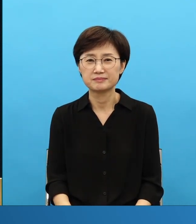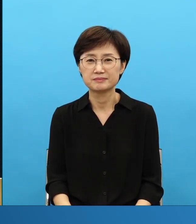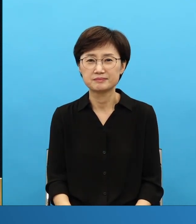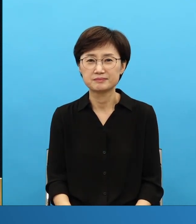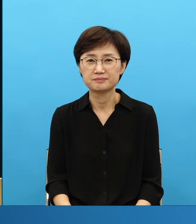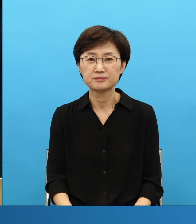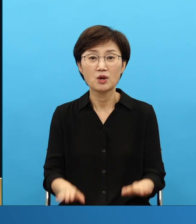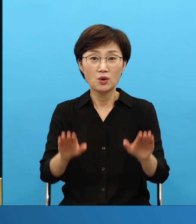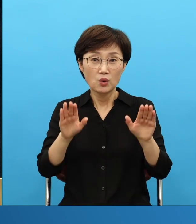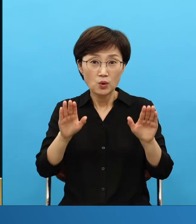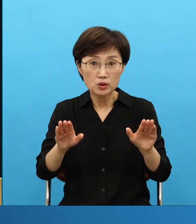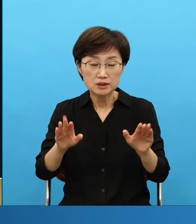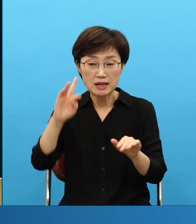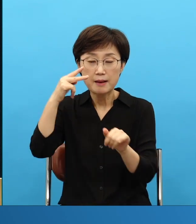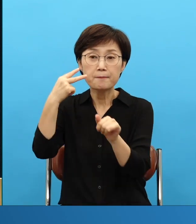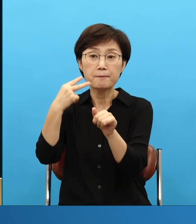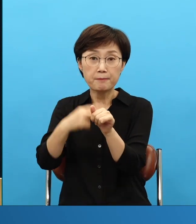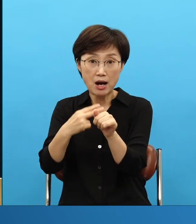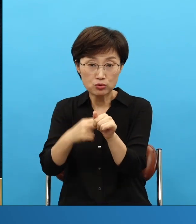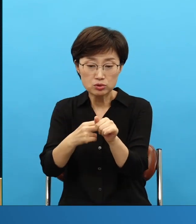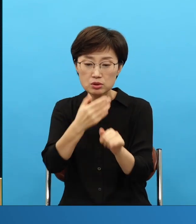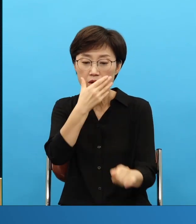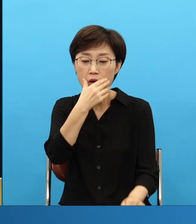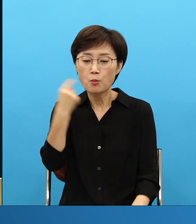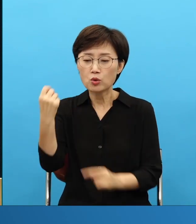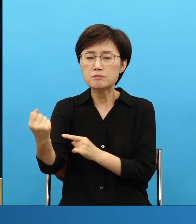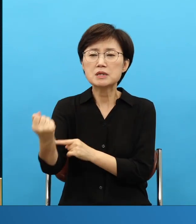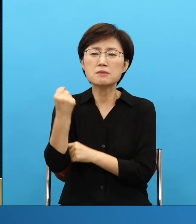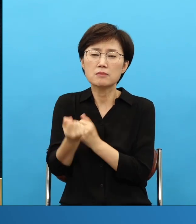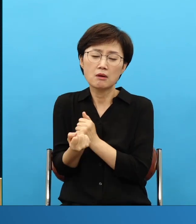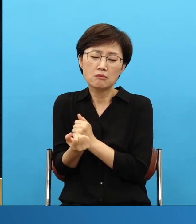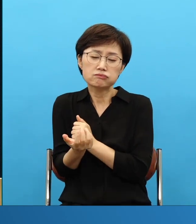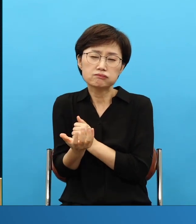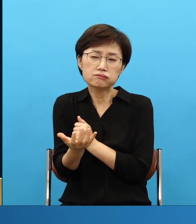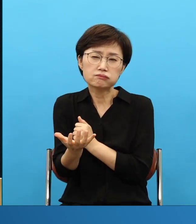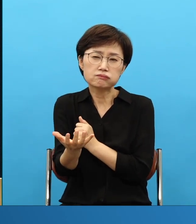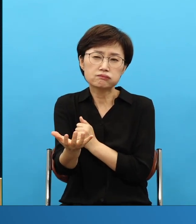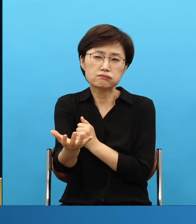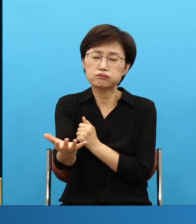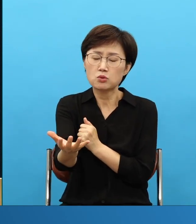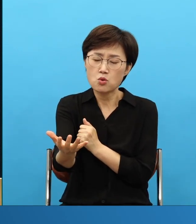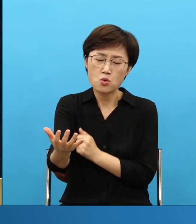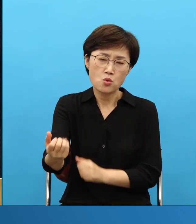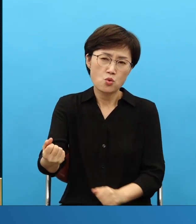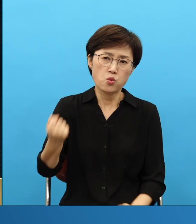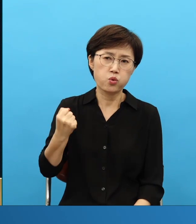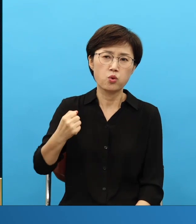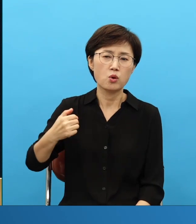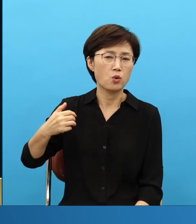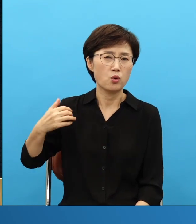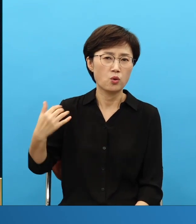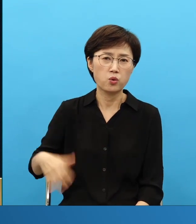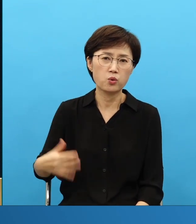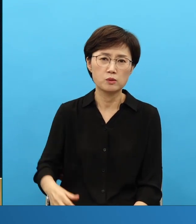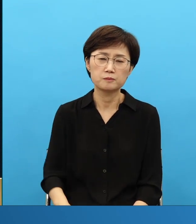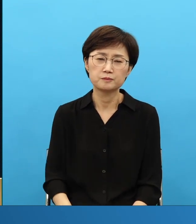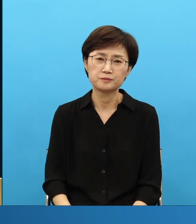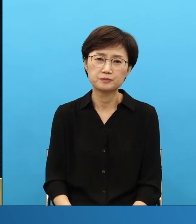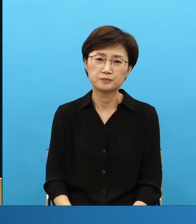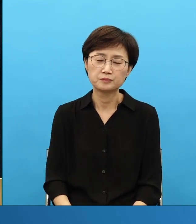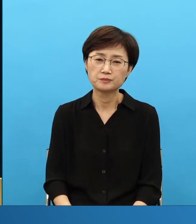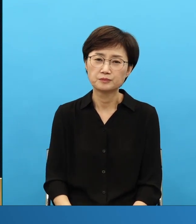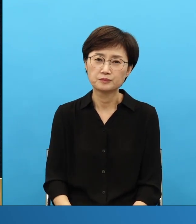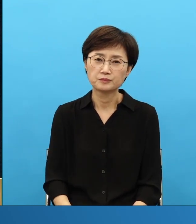지금 어마어마한 복음의 능력을 가지고 영향을 준 사람이 바울입니다. The one who exerted influence through this tremendous power of